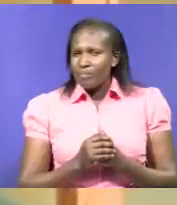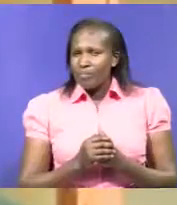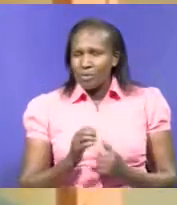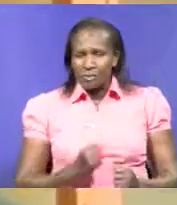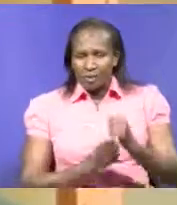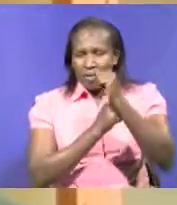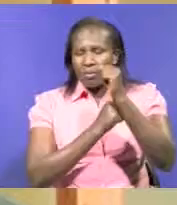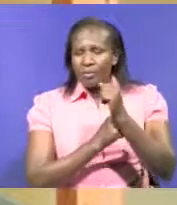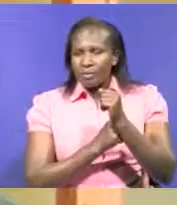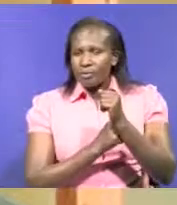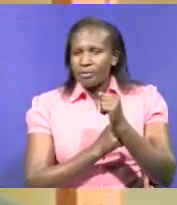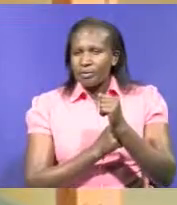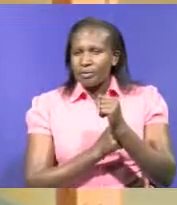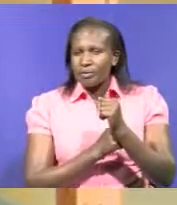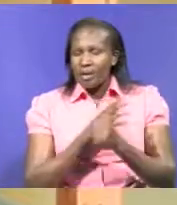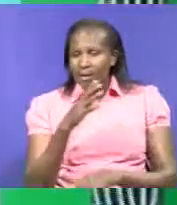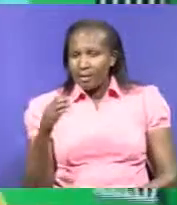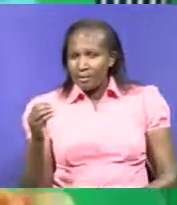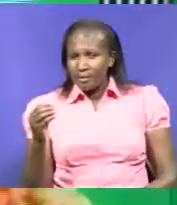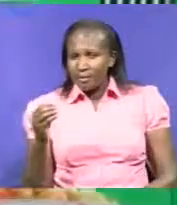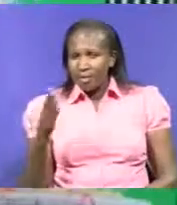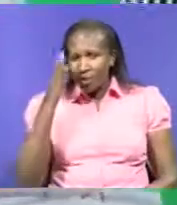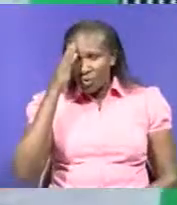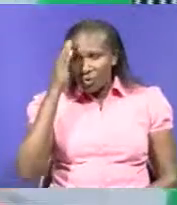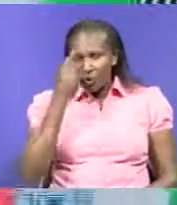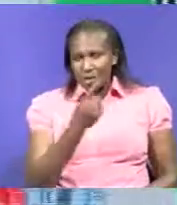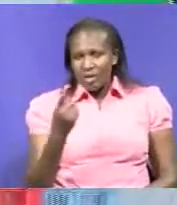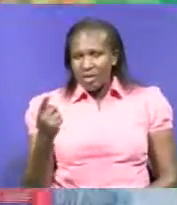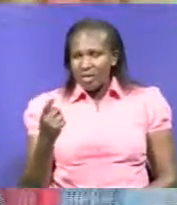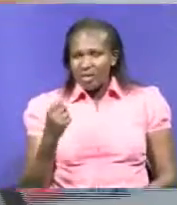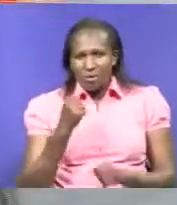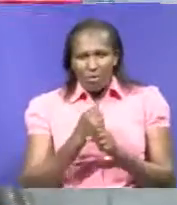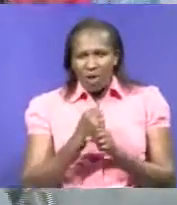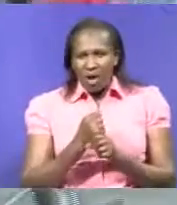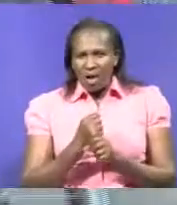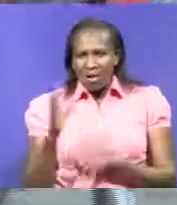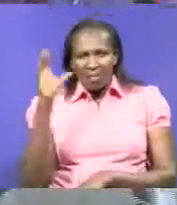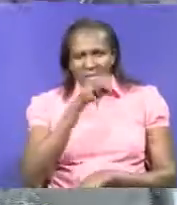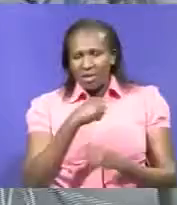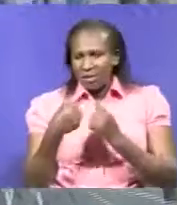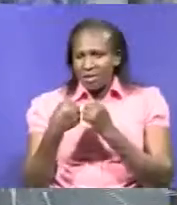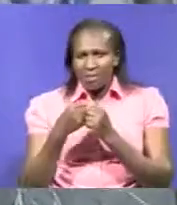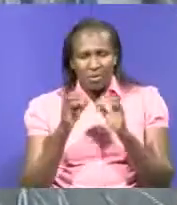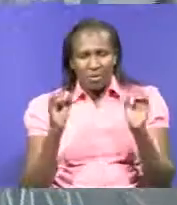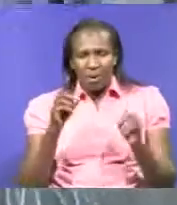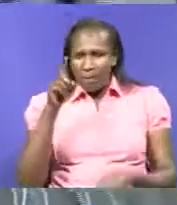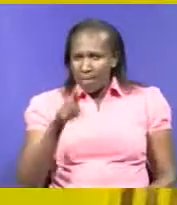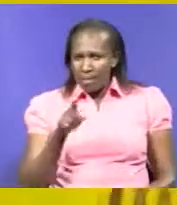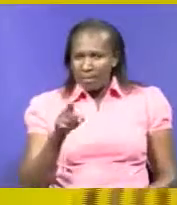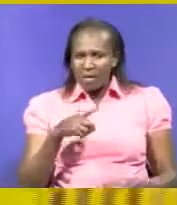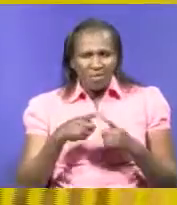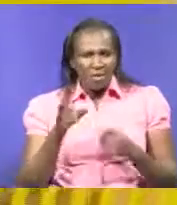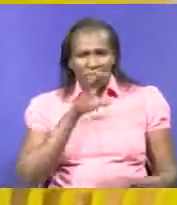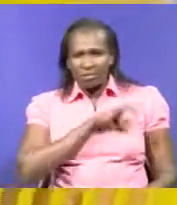kujisupport. Na unajua kila kazi haikosi challenges, lakini kuvumilia tu.